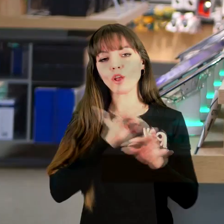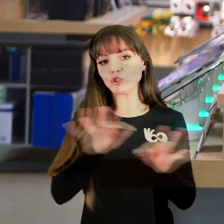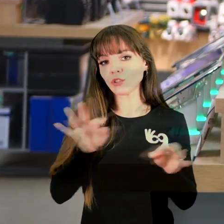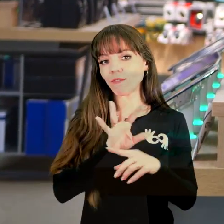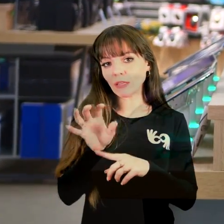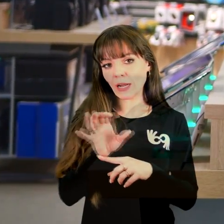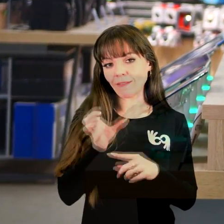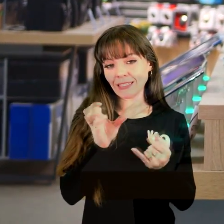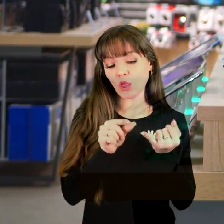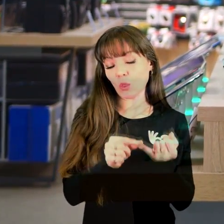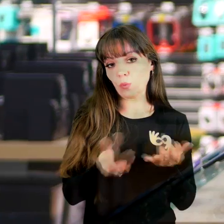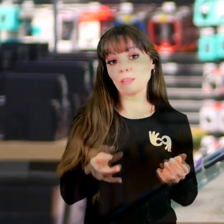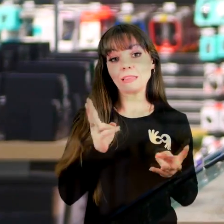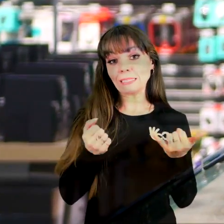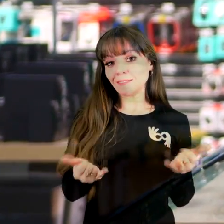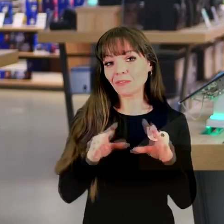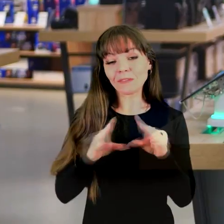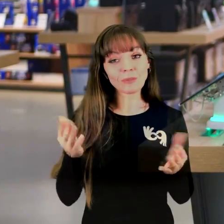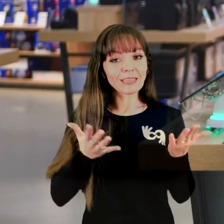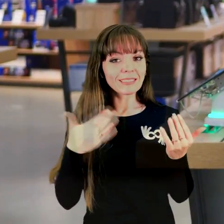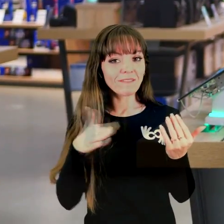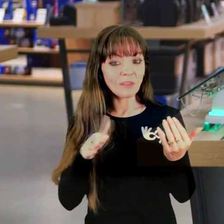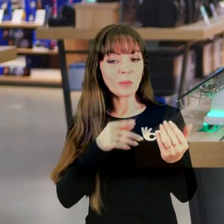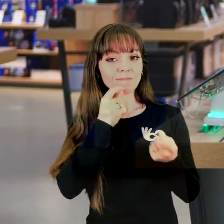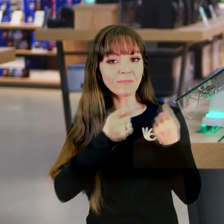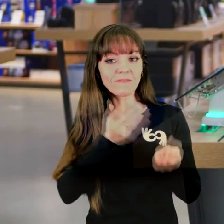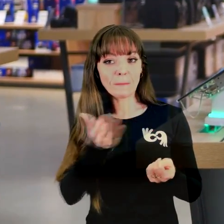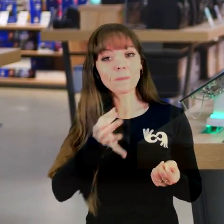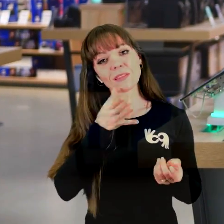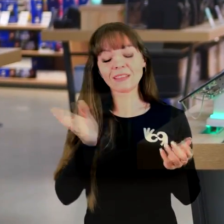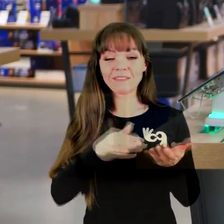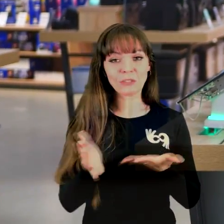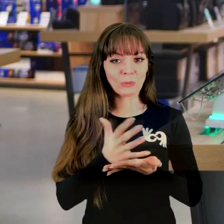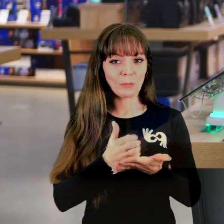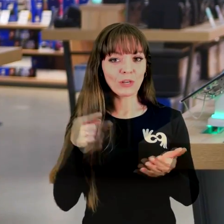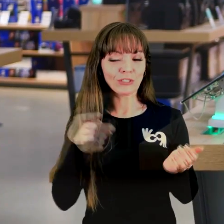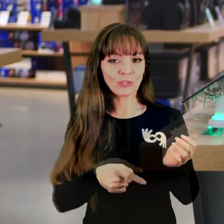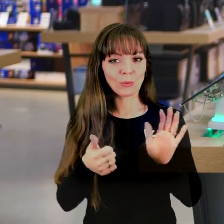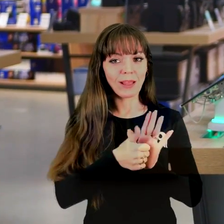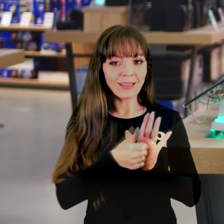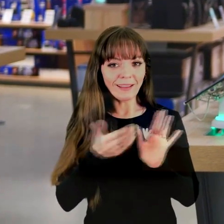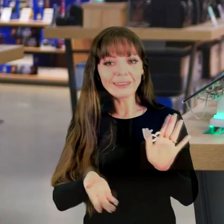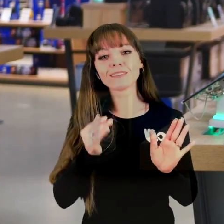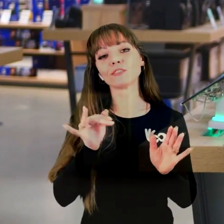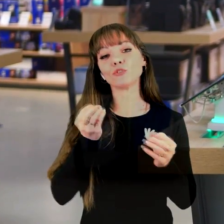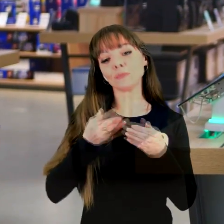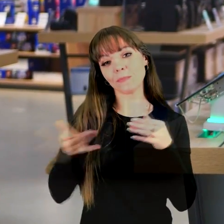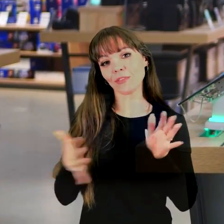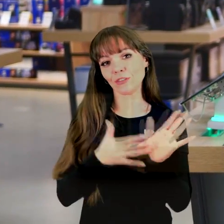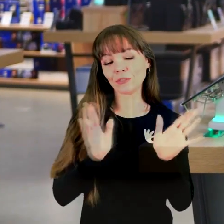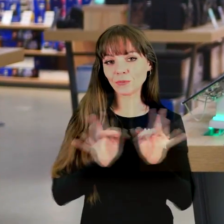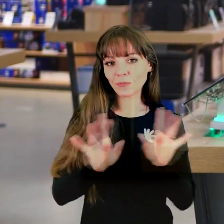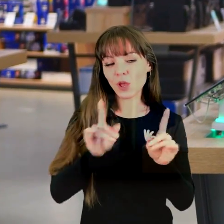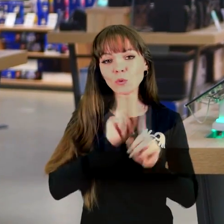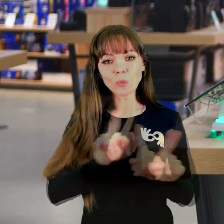фотографии на модуле размером с ноготь. На сегодня все. Если видео вам понравилось, давайте соберем 1000 лайков, и я расскажу вам о других не менее